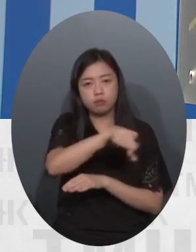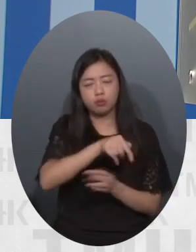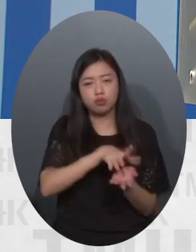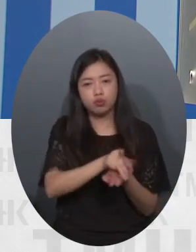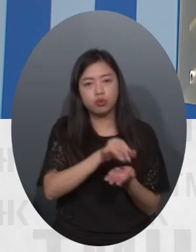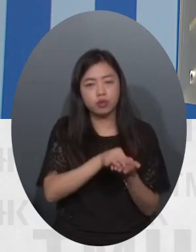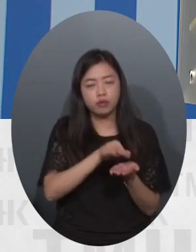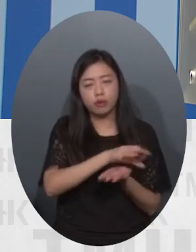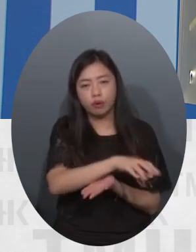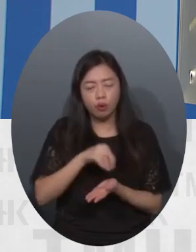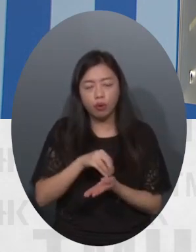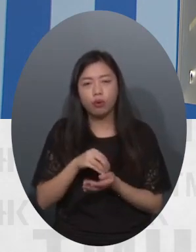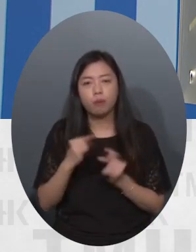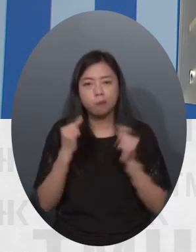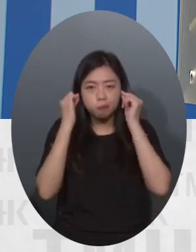索取。